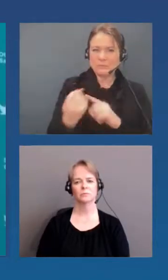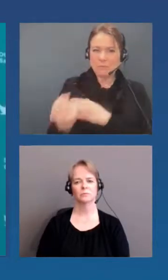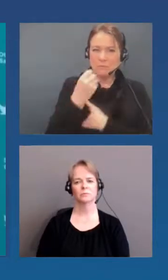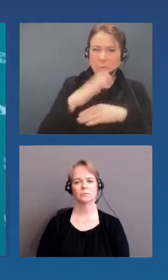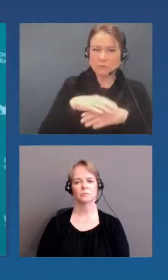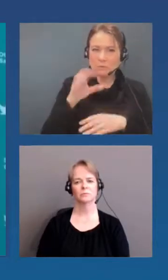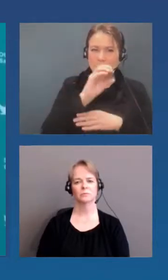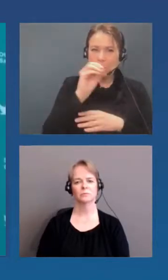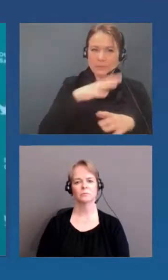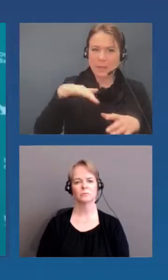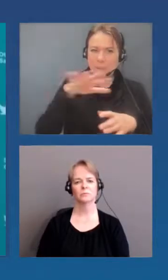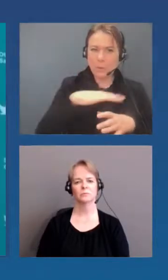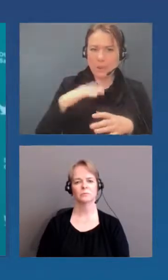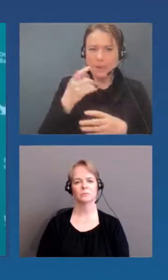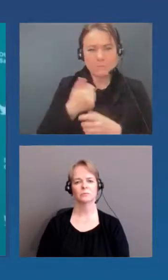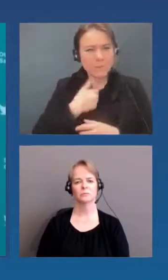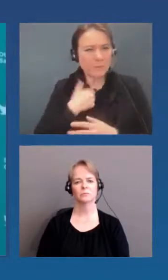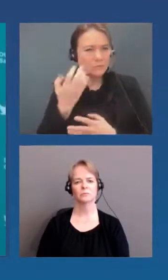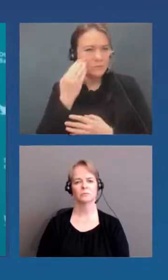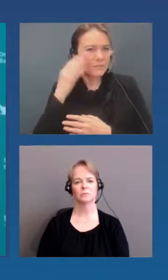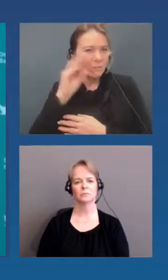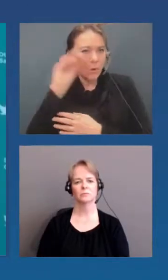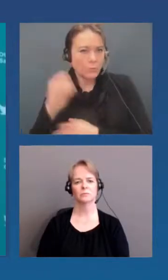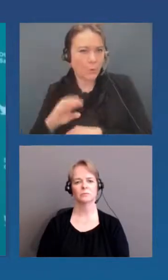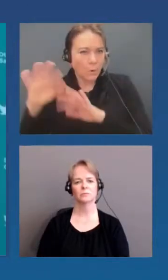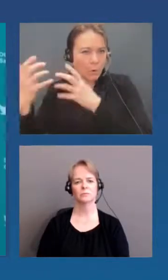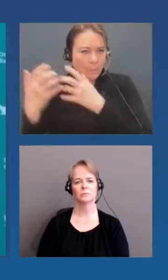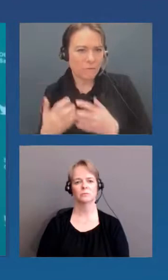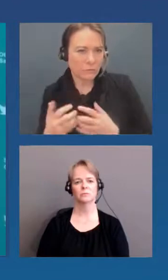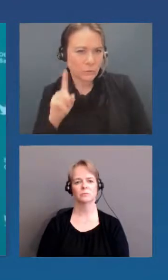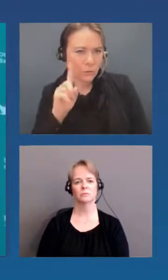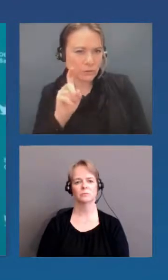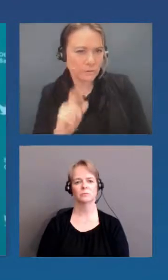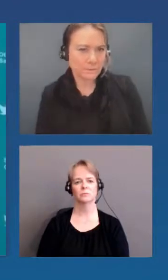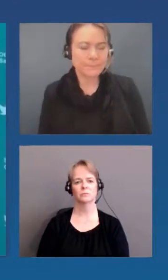Outaouais. Je veux savoir un peu qu'est-ce qui se passe du côté d'Ottawa là-dessus.